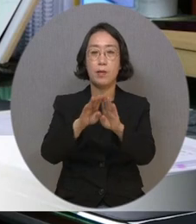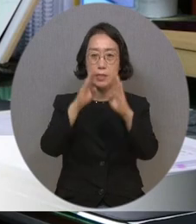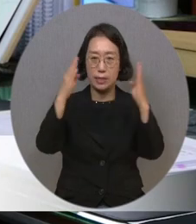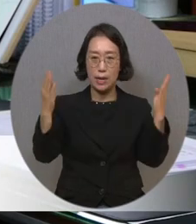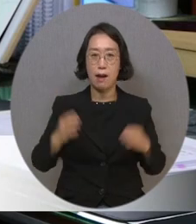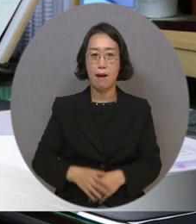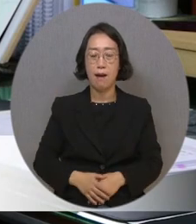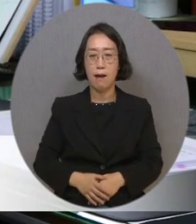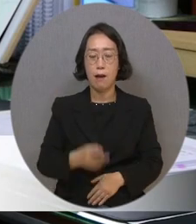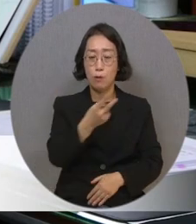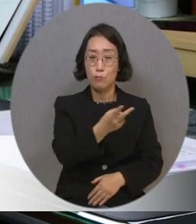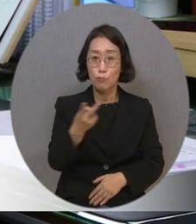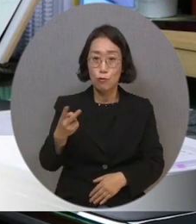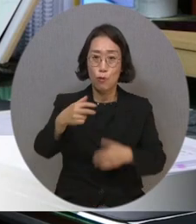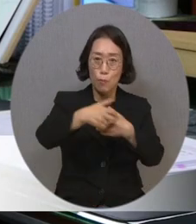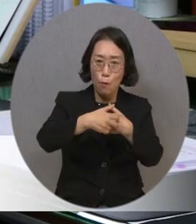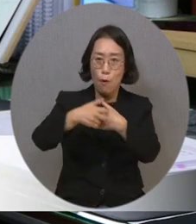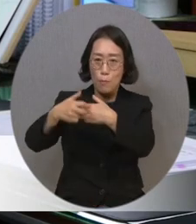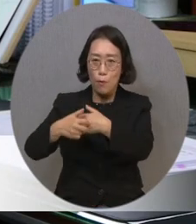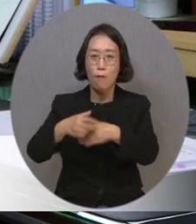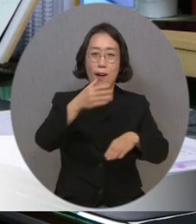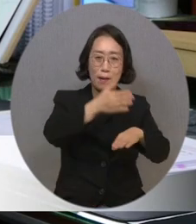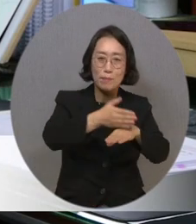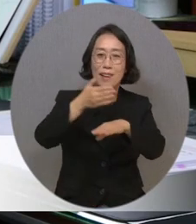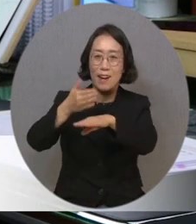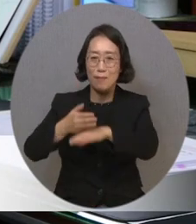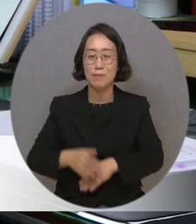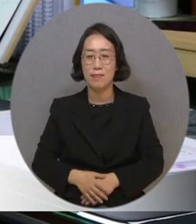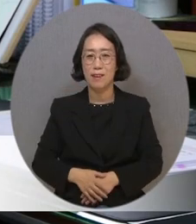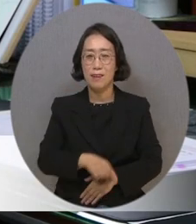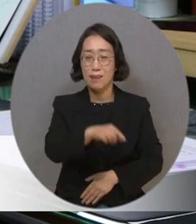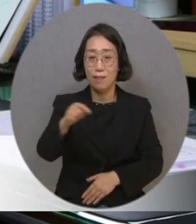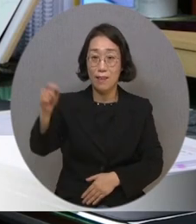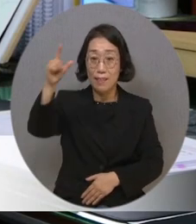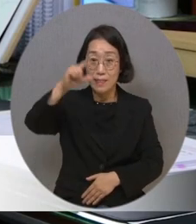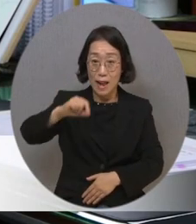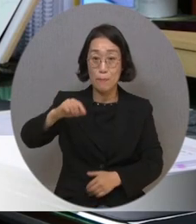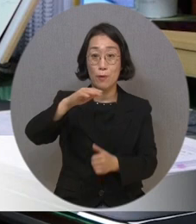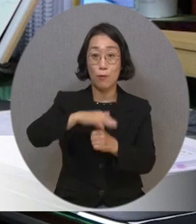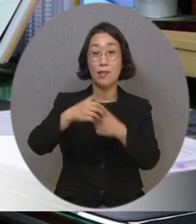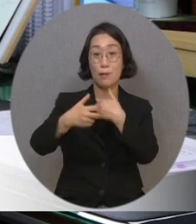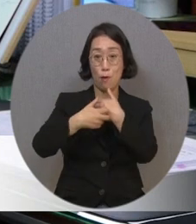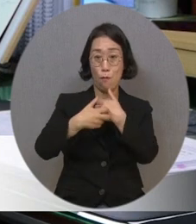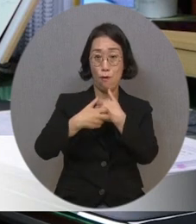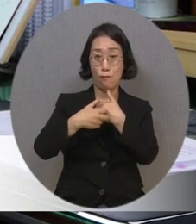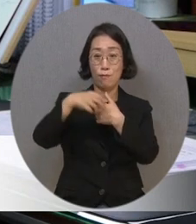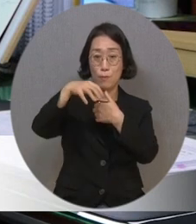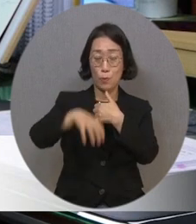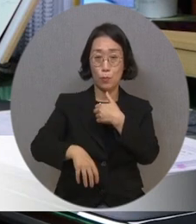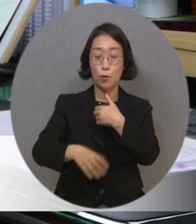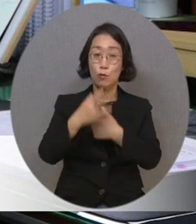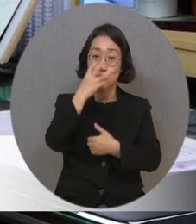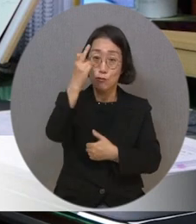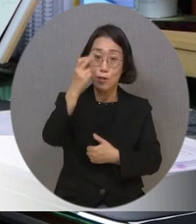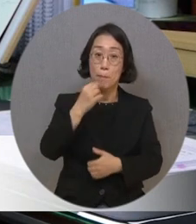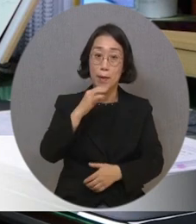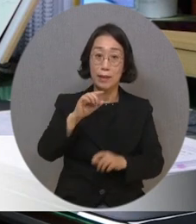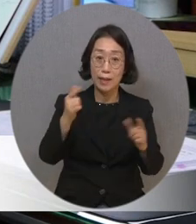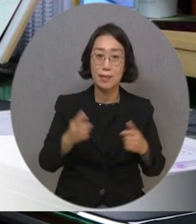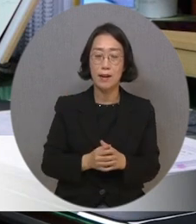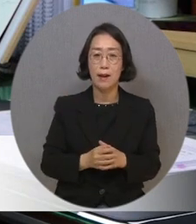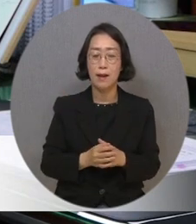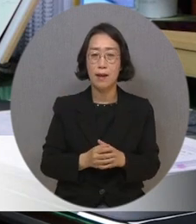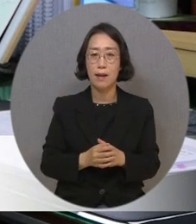병원에 굉장히 감사드리고요 어 이런 달빛어린이 병원이 만 아니라